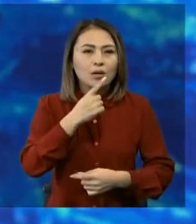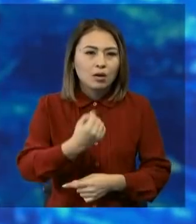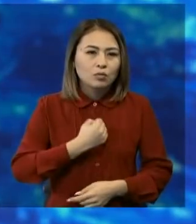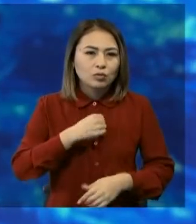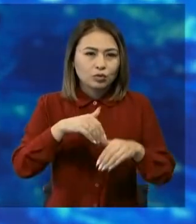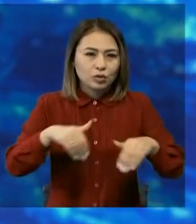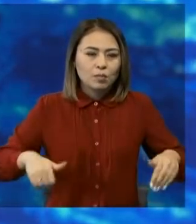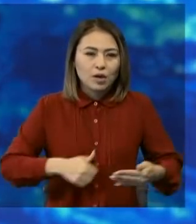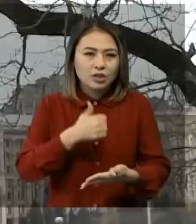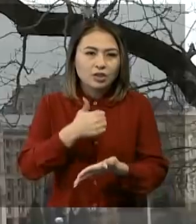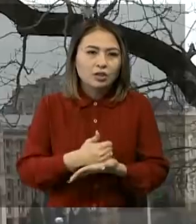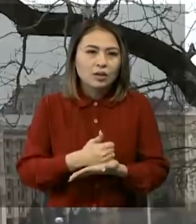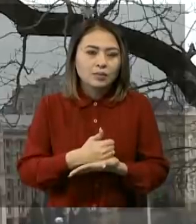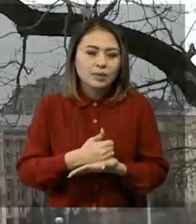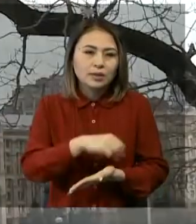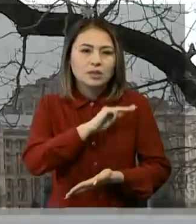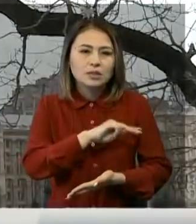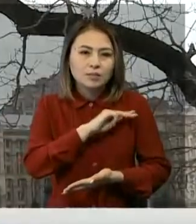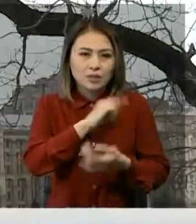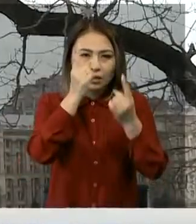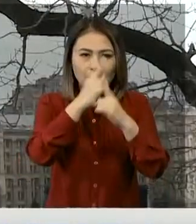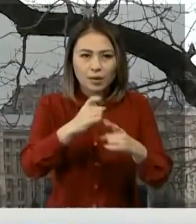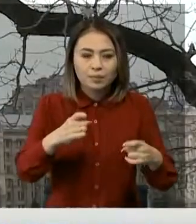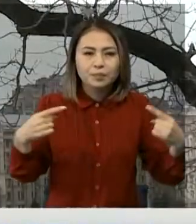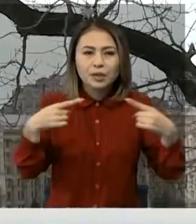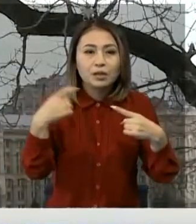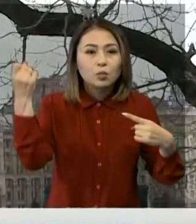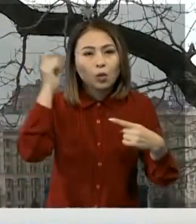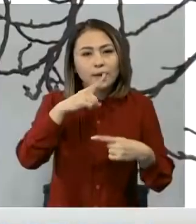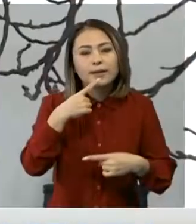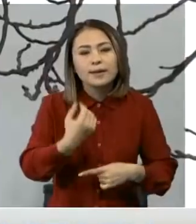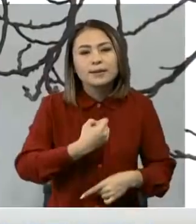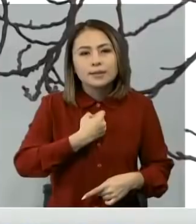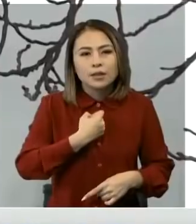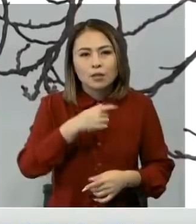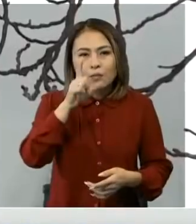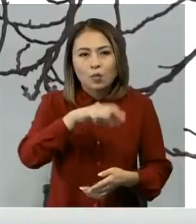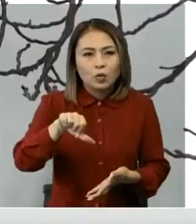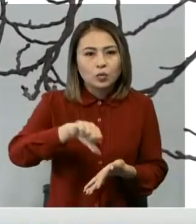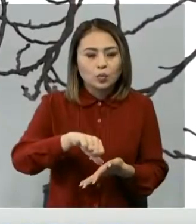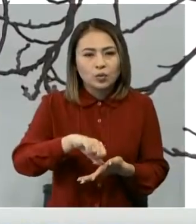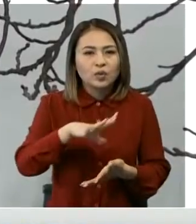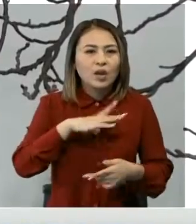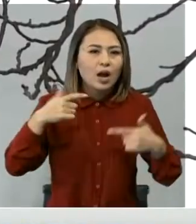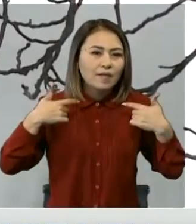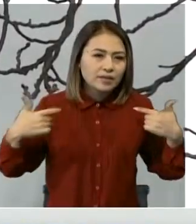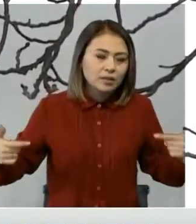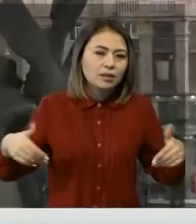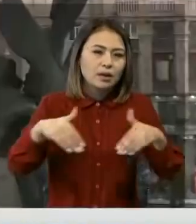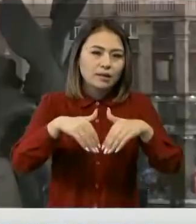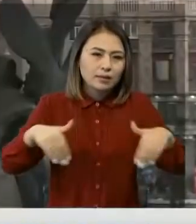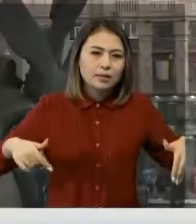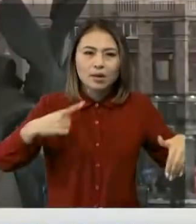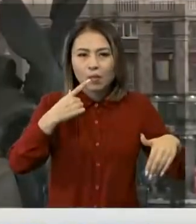туралы қарулы күштері бас штабының баспасөз қызметі хабарлады. Белгілі болғандай, әскери борышын өтеуге